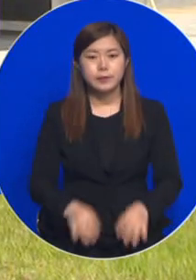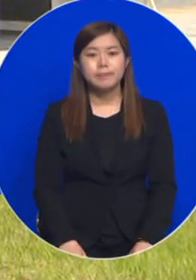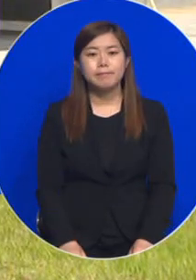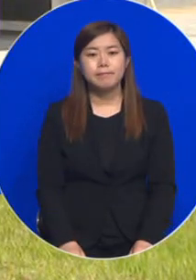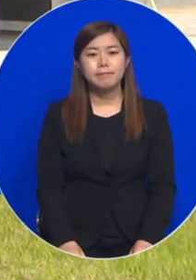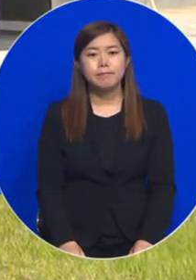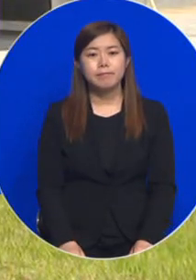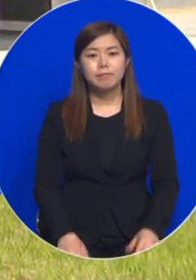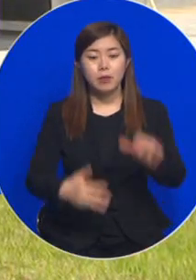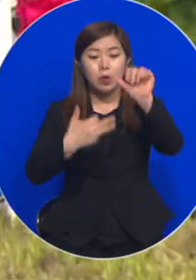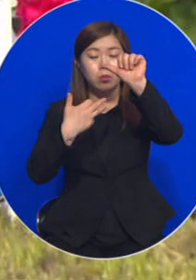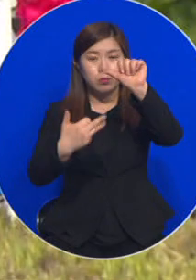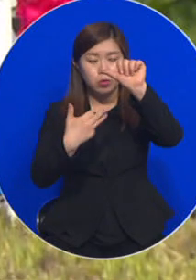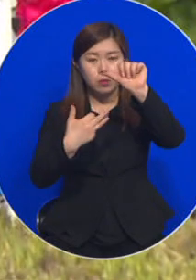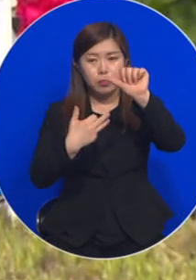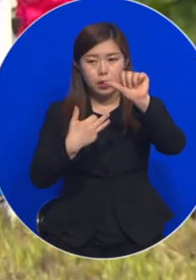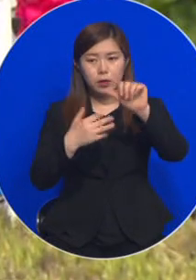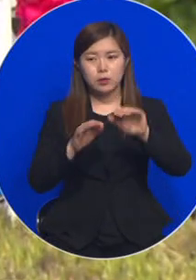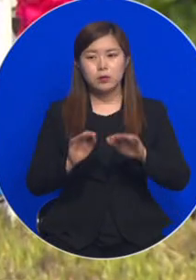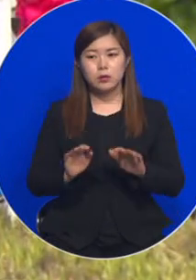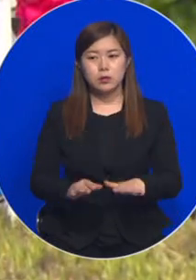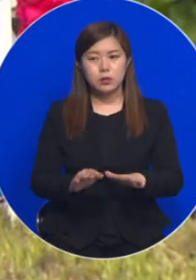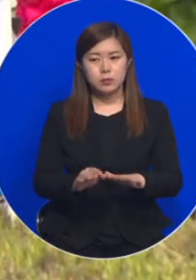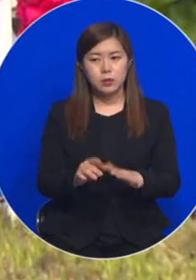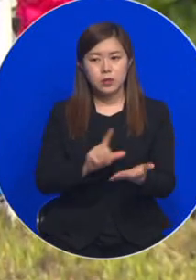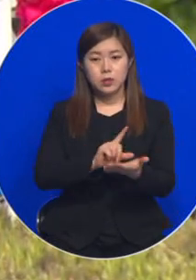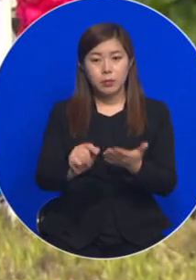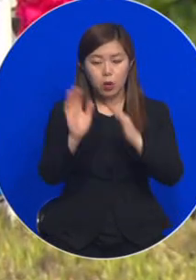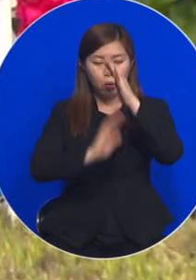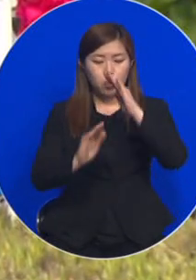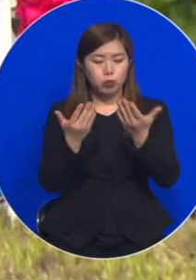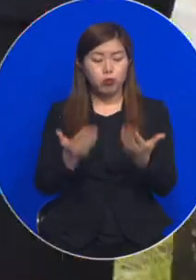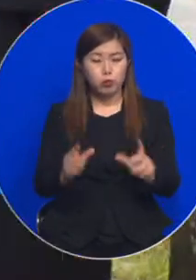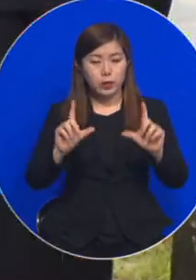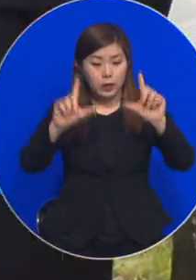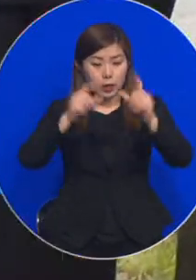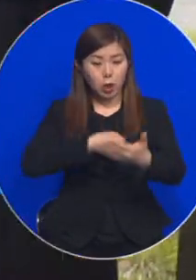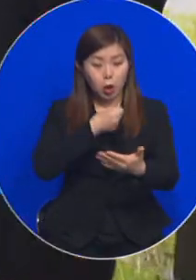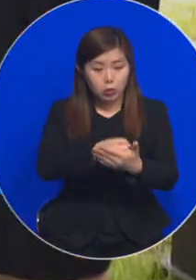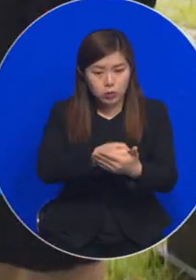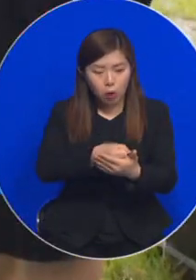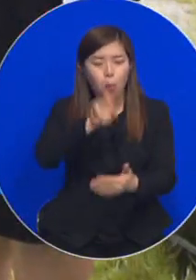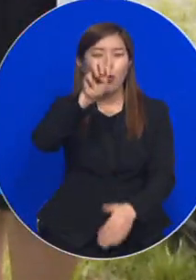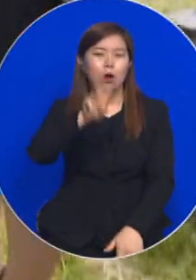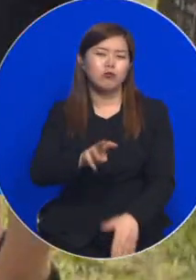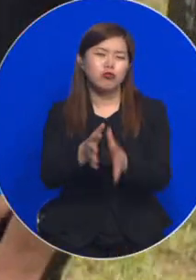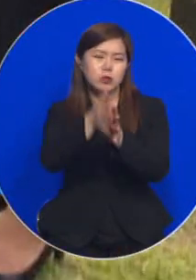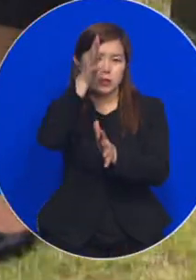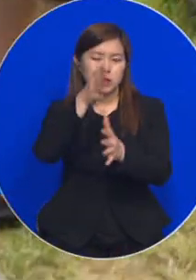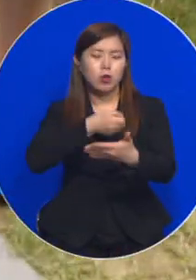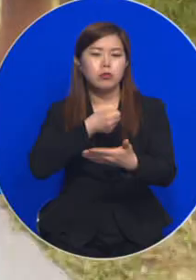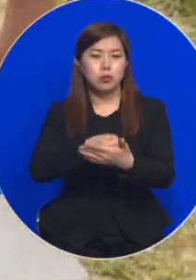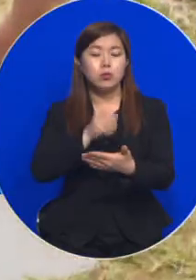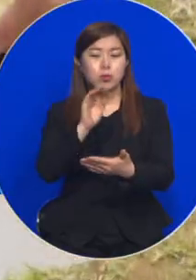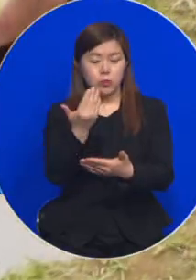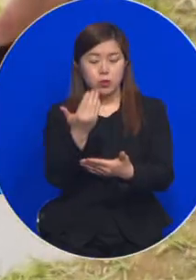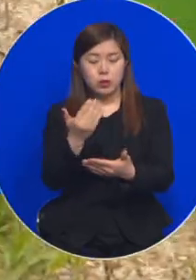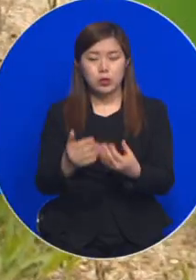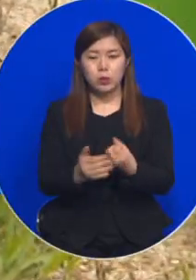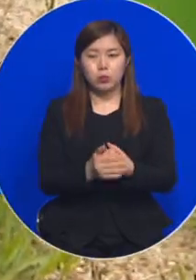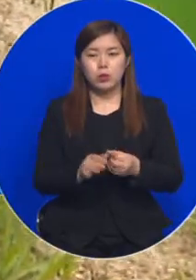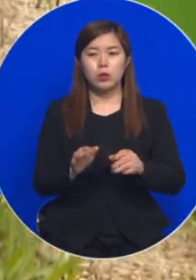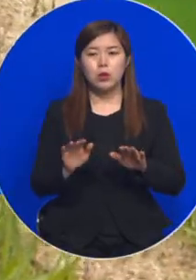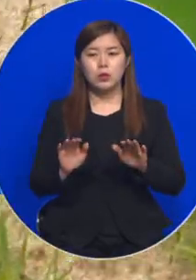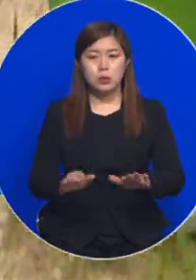5.18 민주화운동 기념일을 지방 공휴일로 지정한 광주시의 결정이 매우 뜻깊다며 5월 정신은